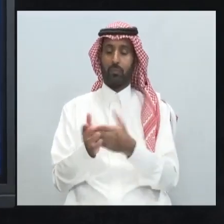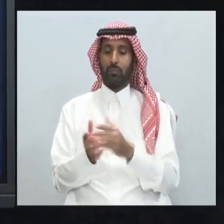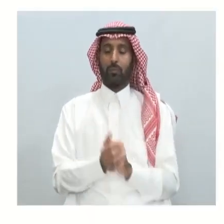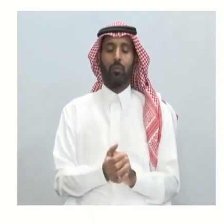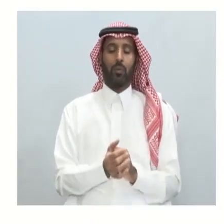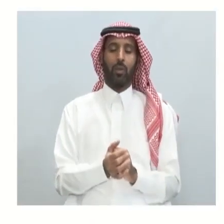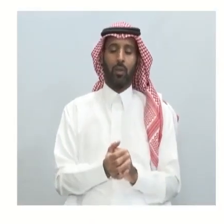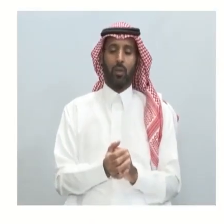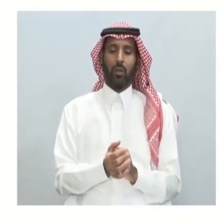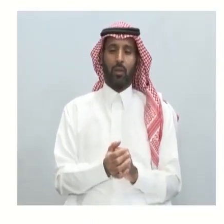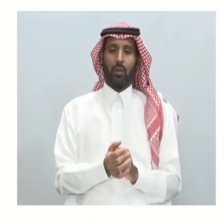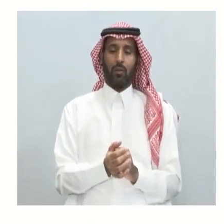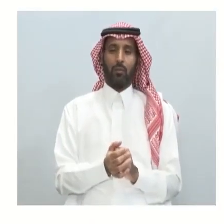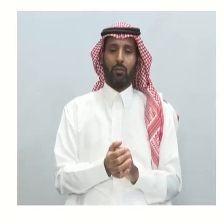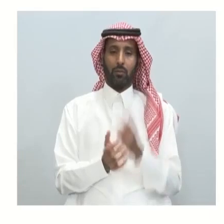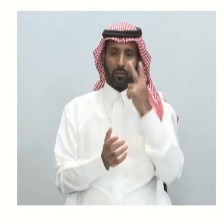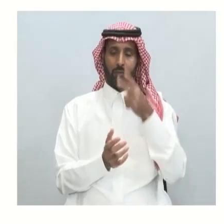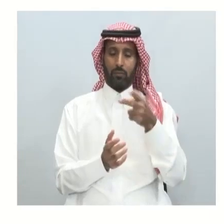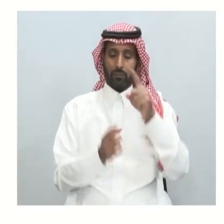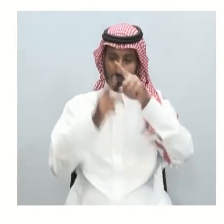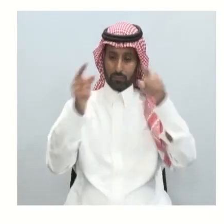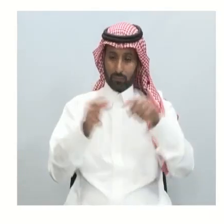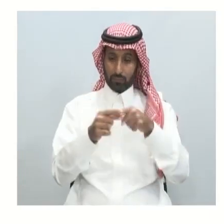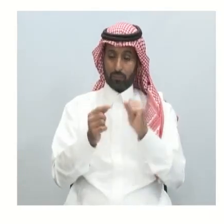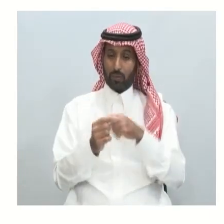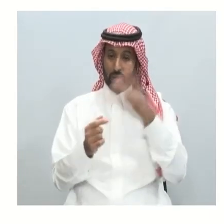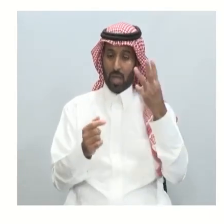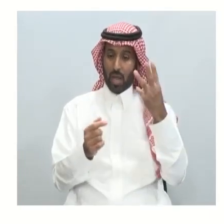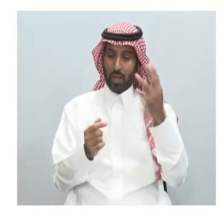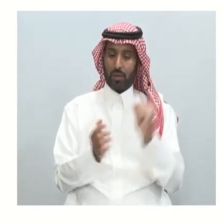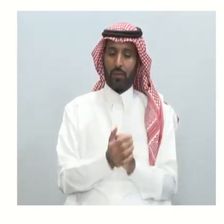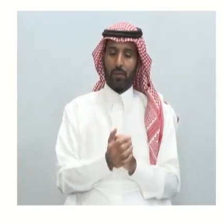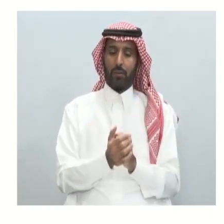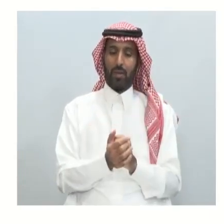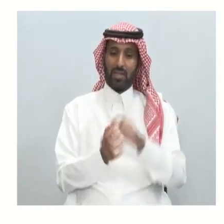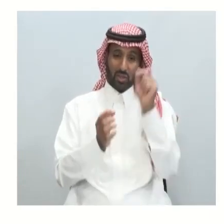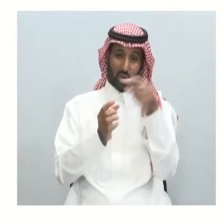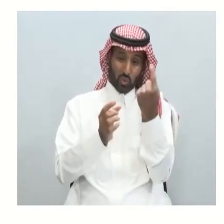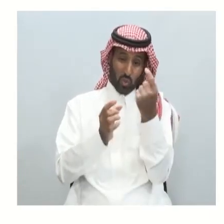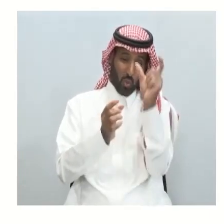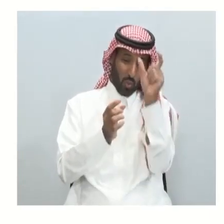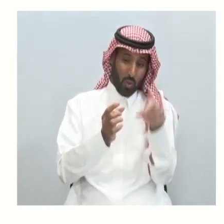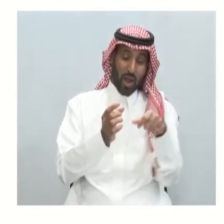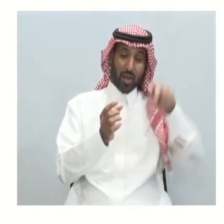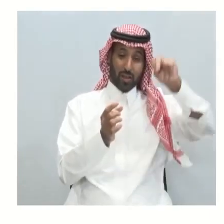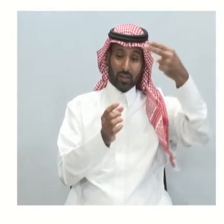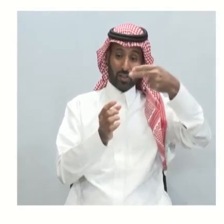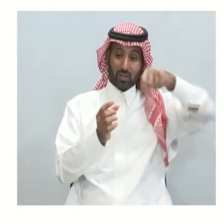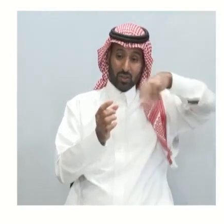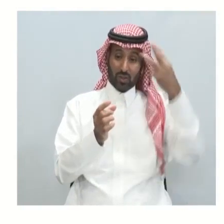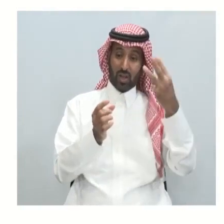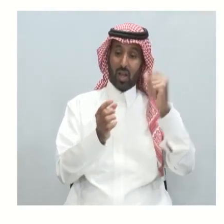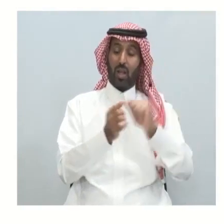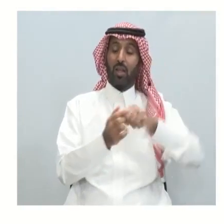غير قطبي انظر الى المركب الثالث جزيء nh3 ذره